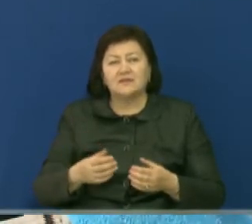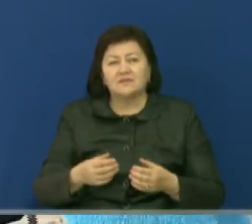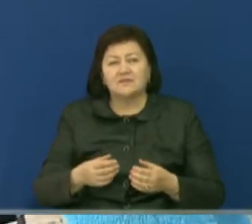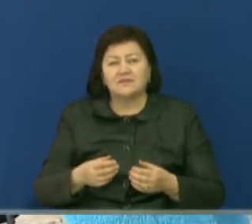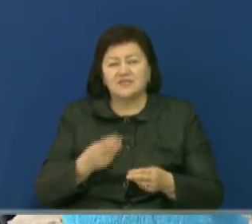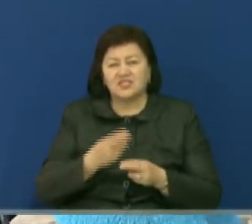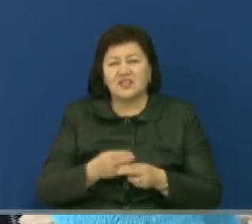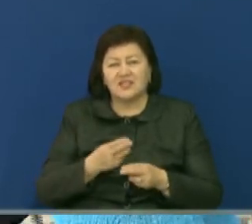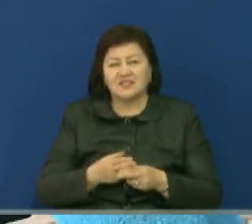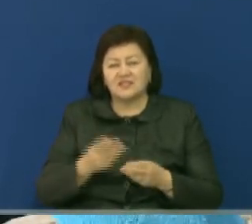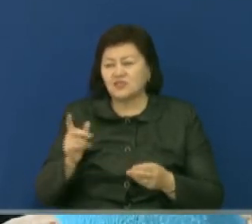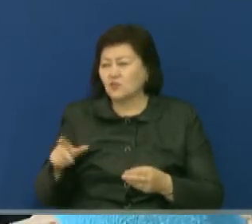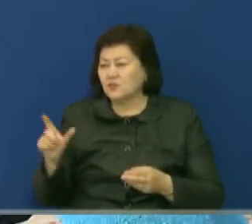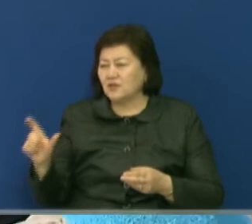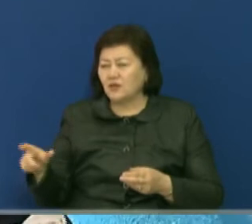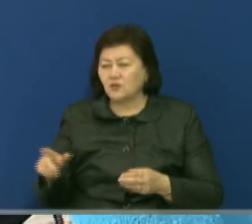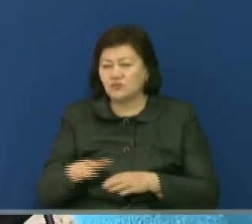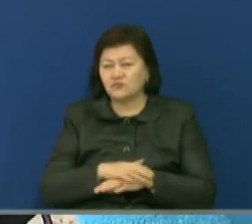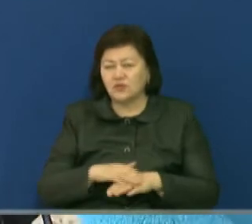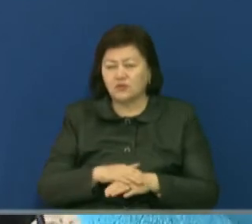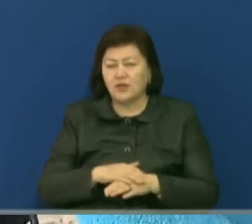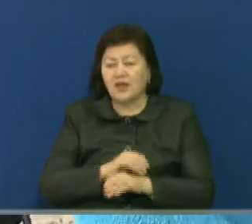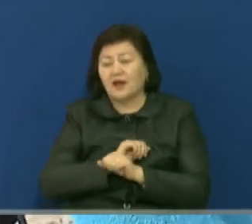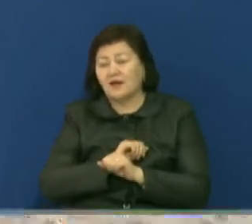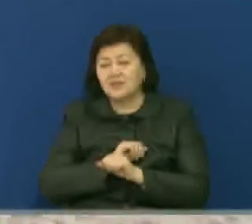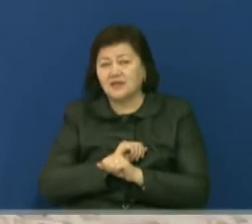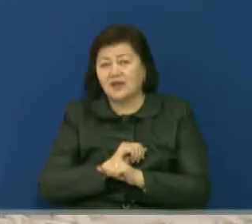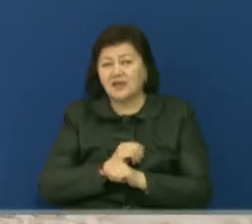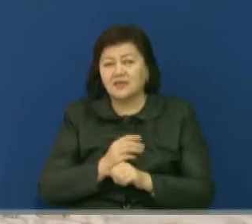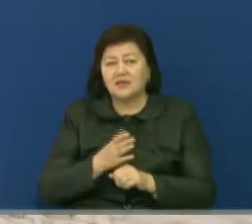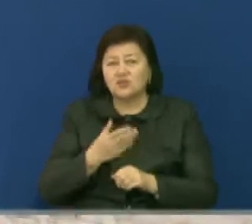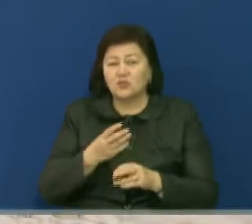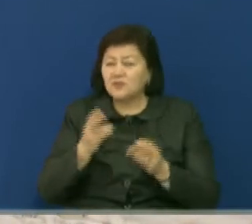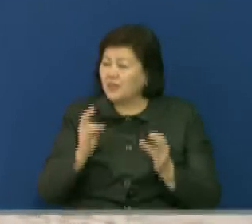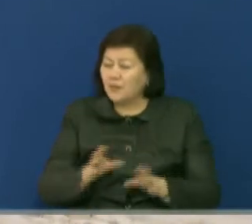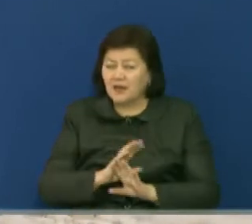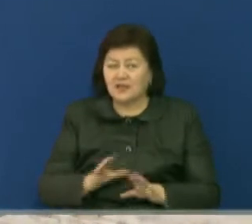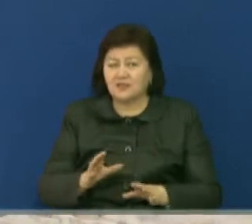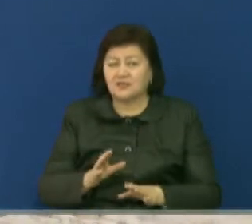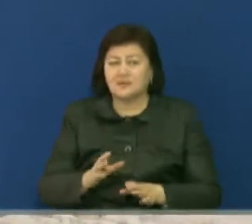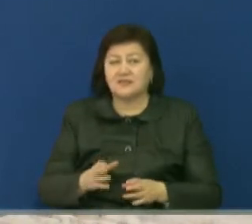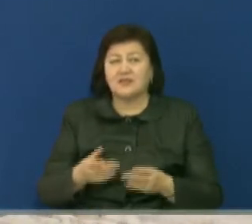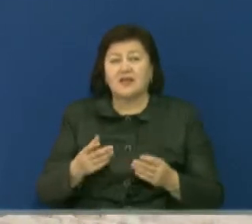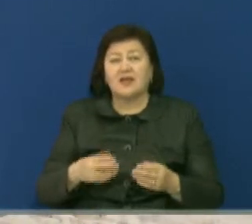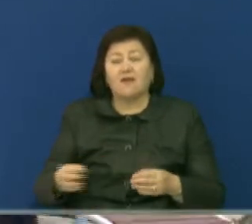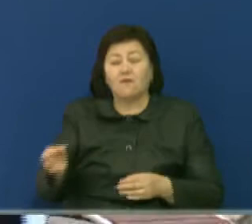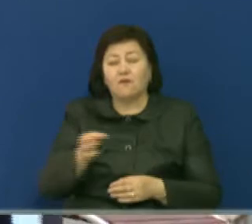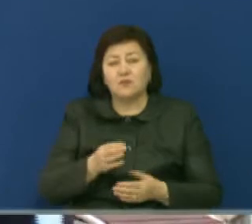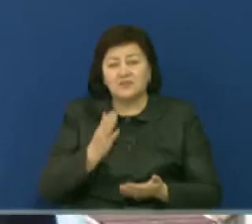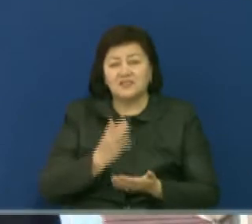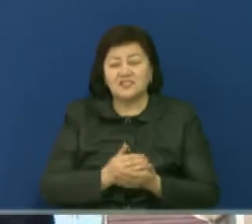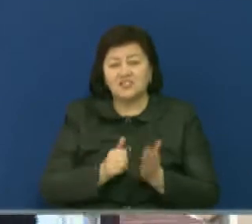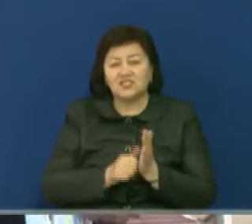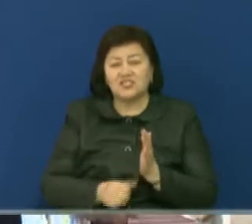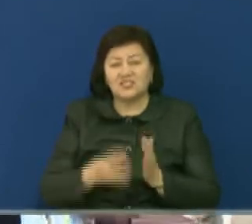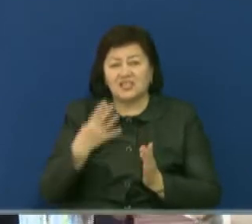который отдыхает на пляжах, не поранился и был в безопасности. Стоит отметить, что в области уже определены 64 участка,